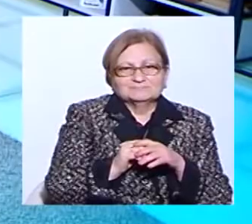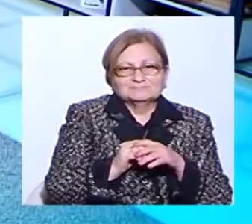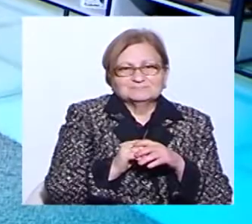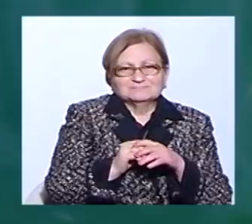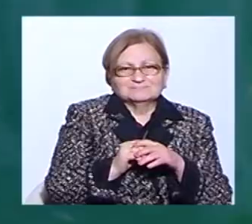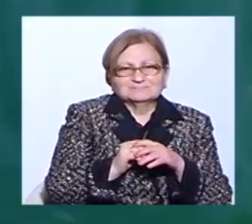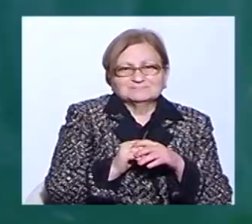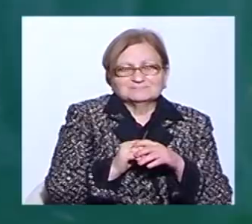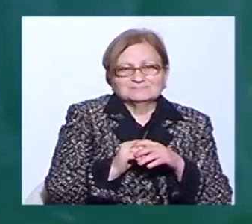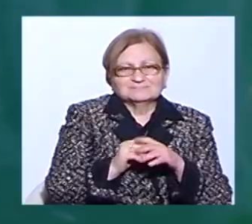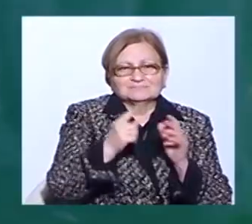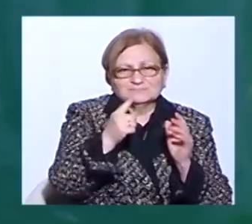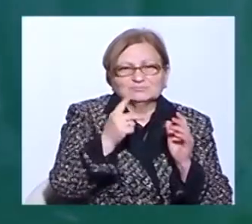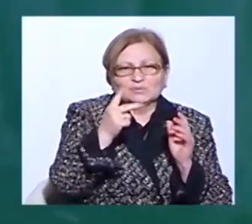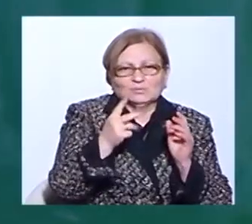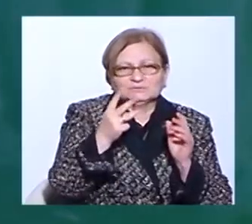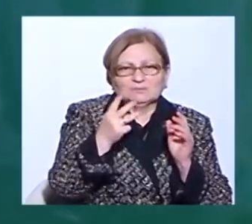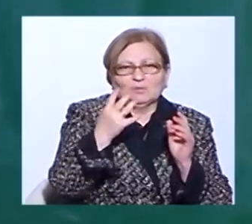ეს მე-4,